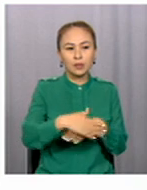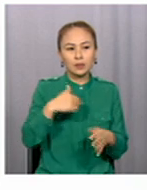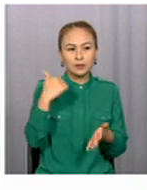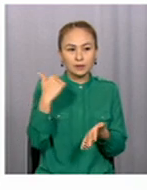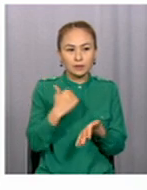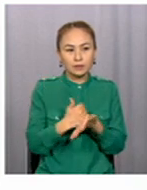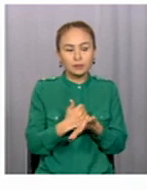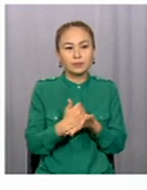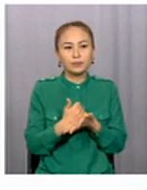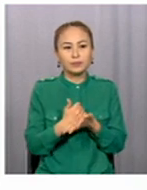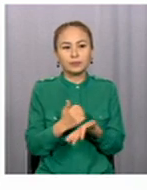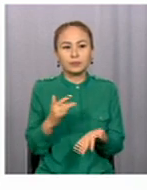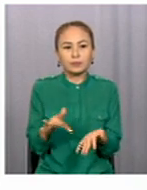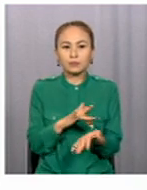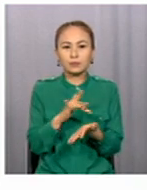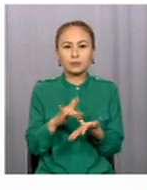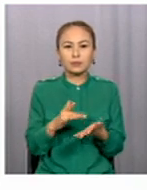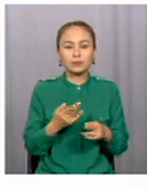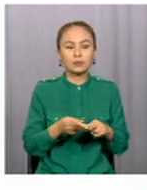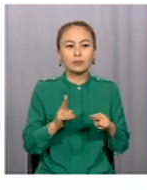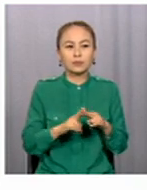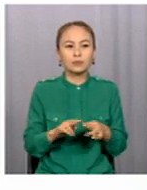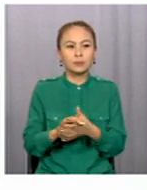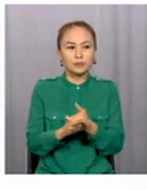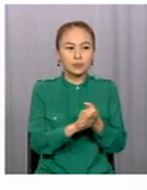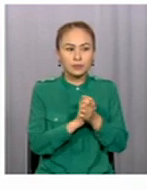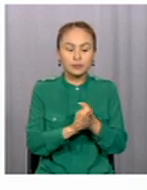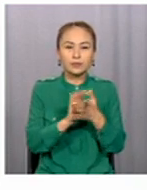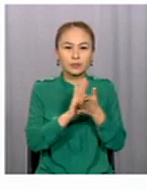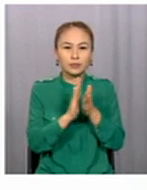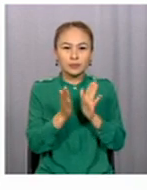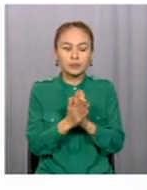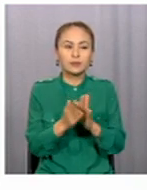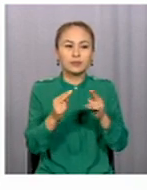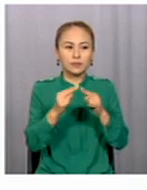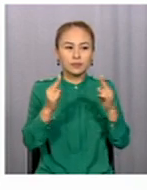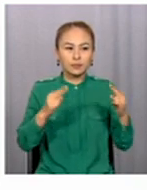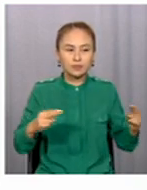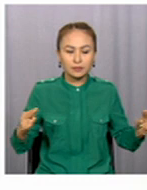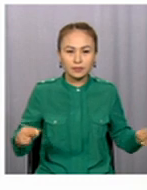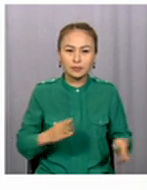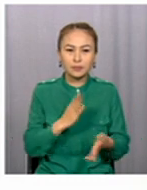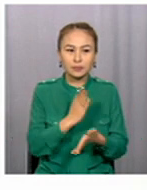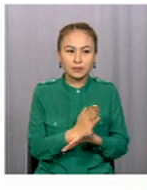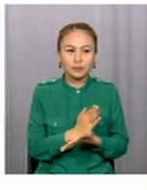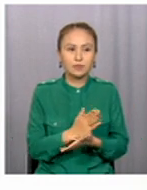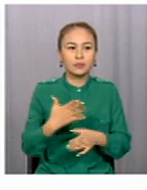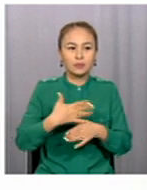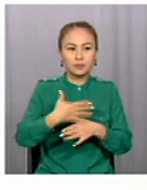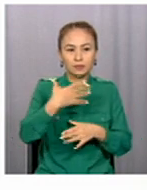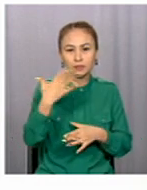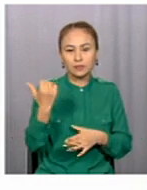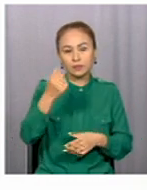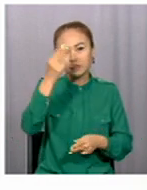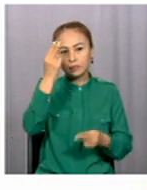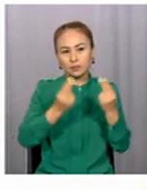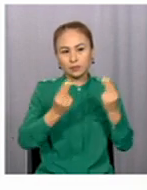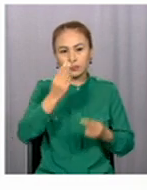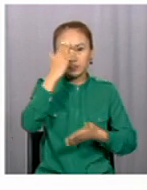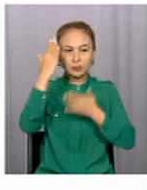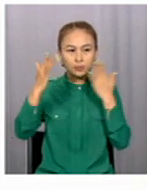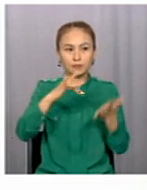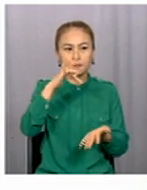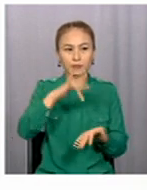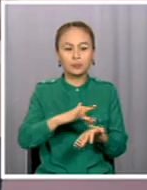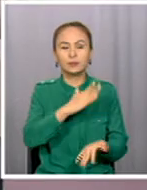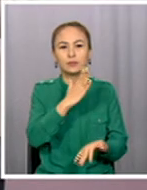Еліміздің бас қаласында бейбітшілік және келісім сарайы, Хан шатыр ойын сауық орталығы